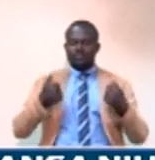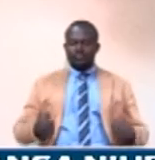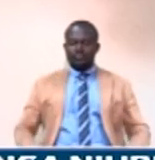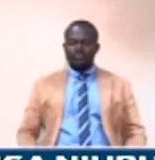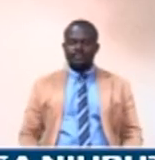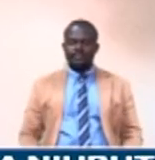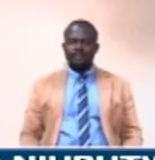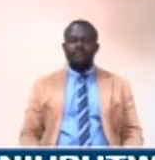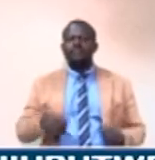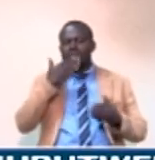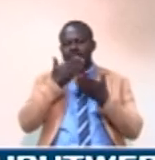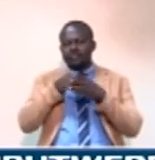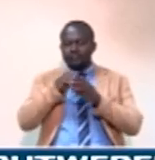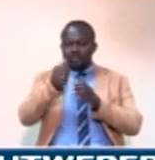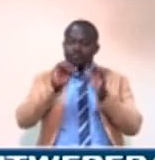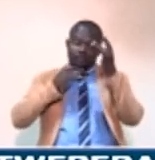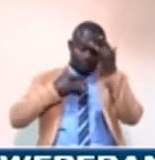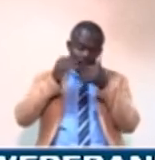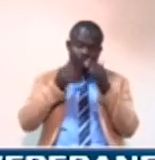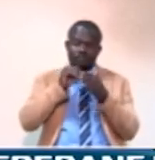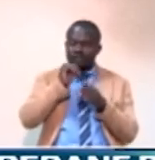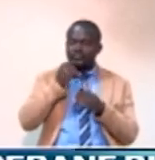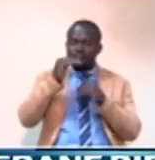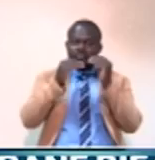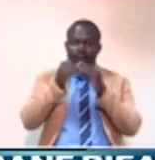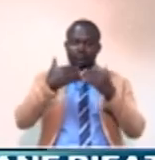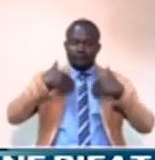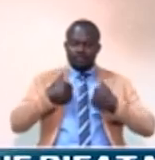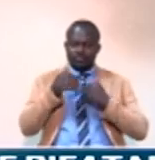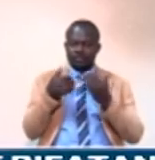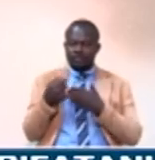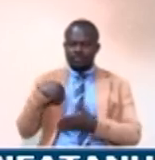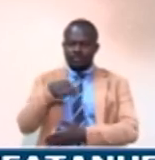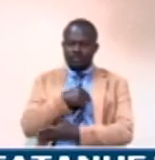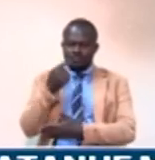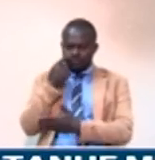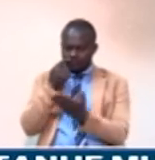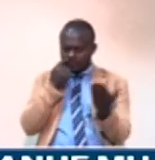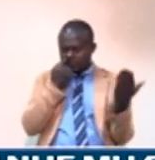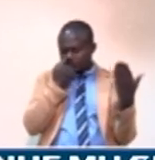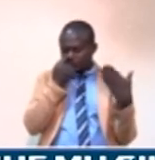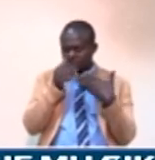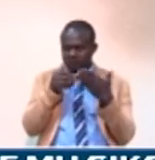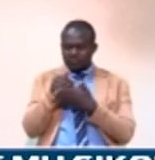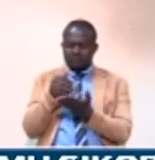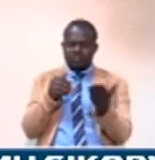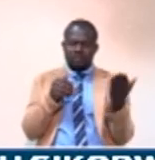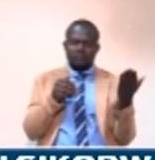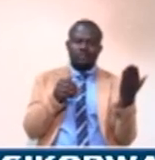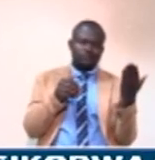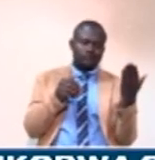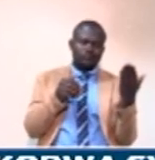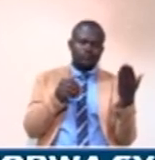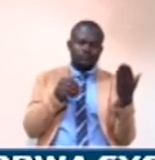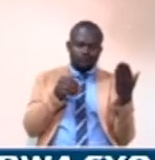Ikiza muri iki cyorezo ni uko ntabwo ari urwego rw'ubuzima twese twenyine turi mu rugamba rwo kurwanya kino cyorezo.